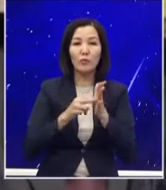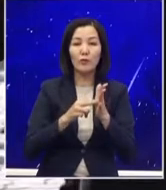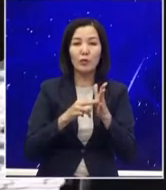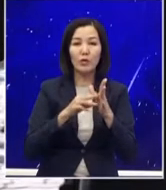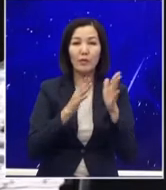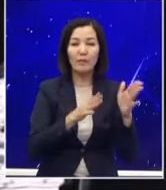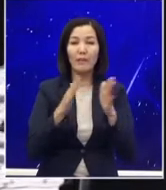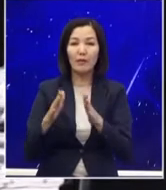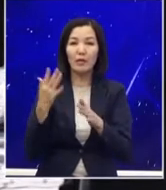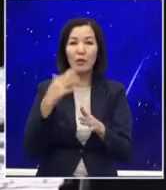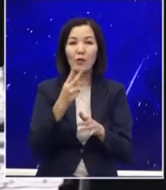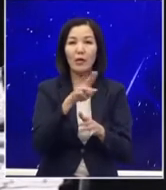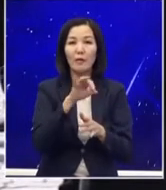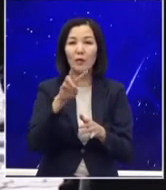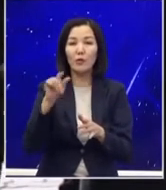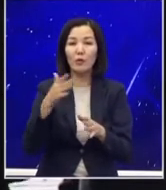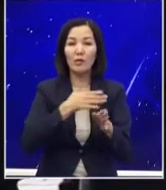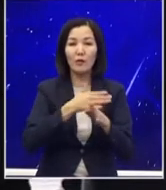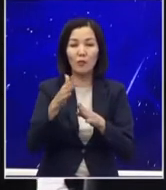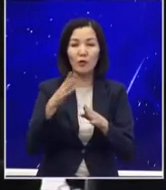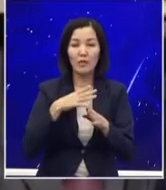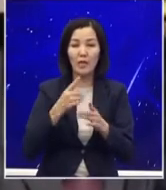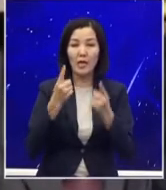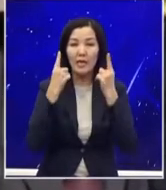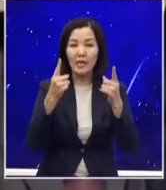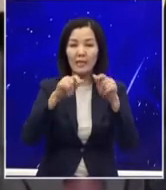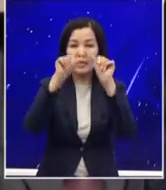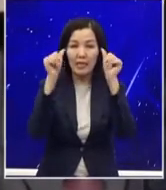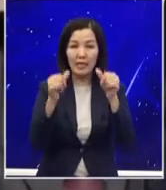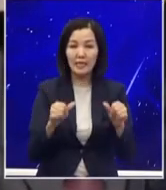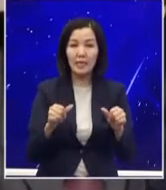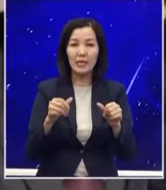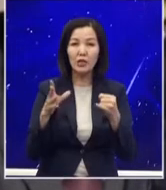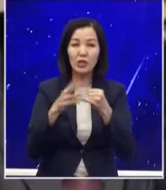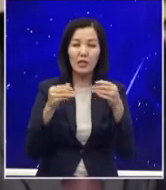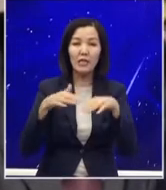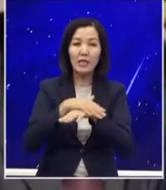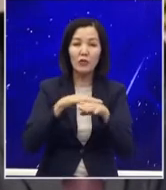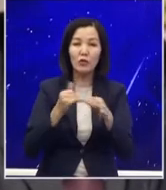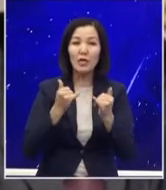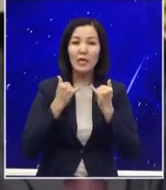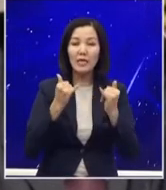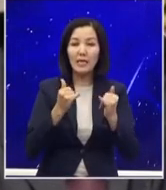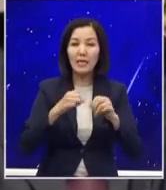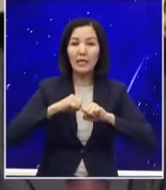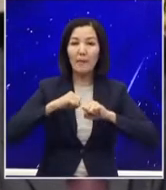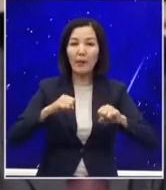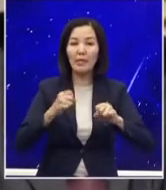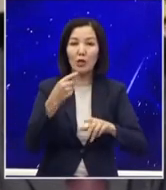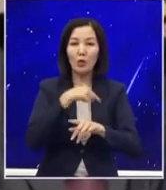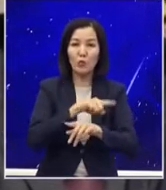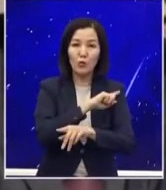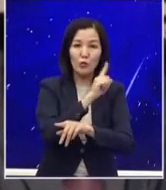баптандыруға 52 миллион теңге бөлінді. Еңселі ескерткіш ел мен жер үшін ерлік көрсеткен батырлар рухын көтеріп